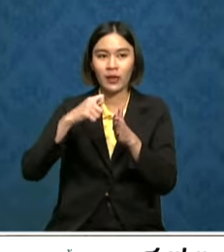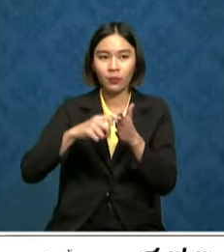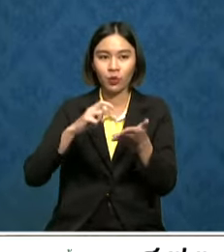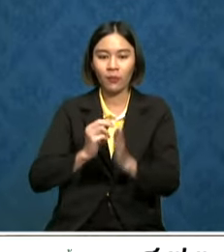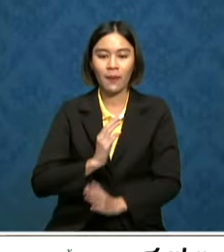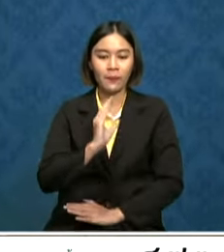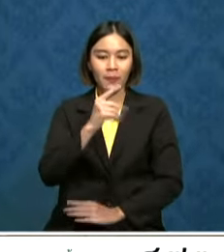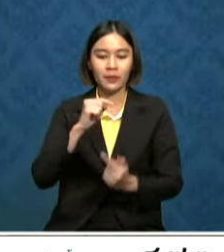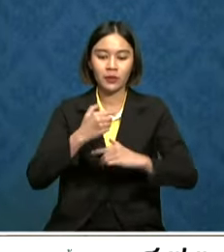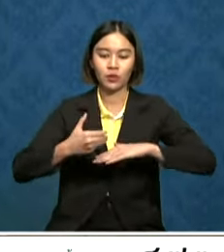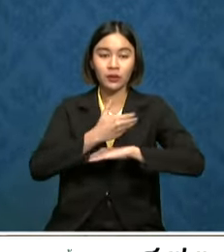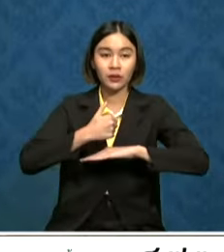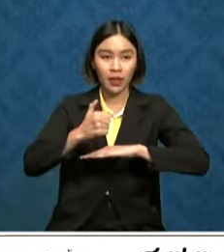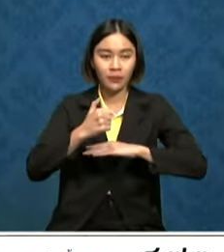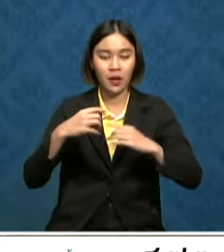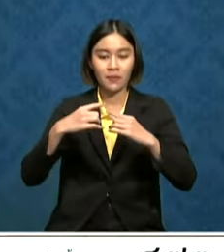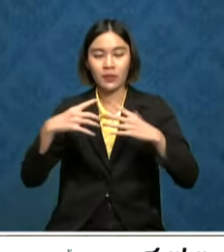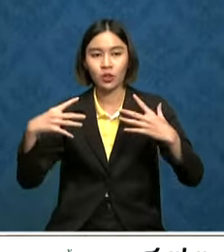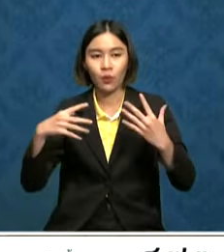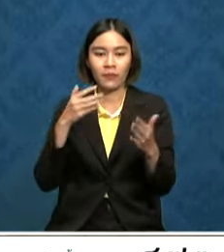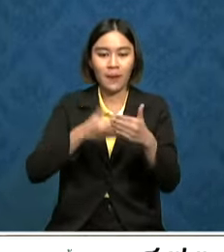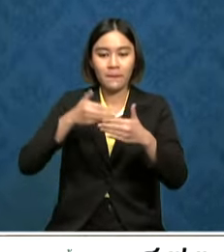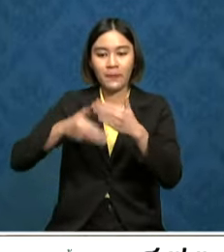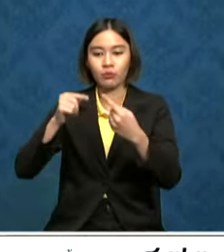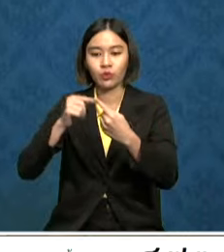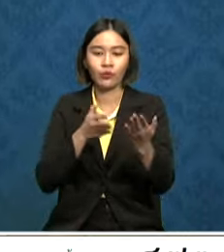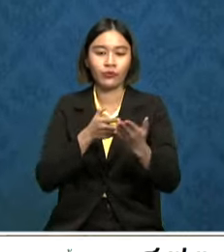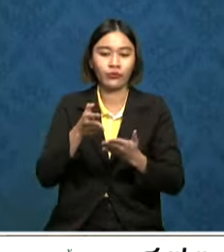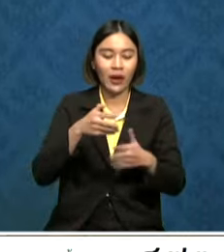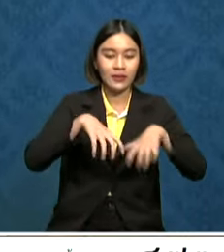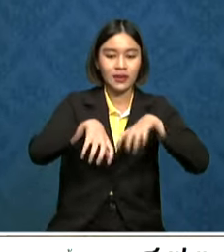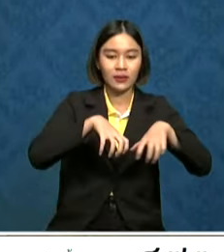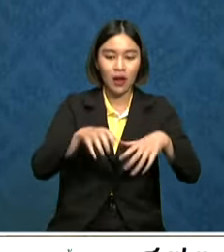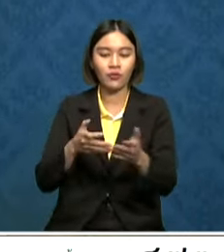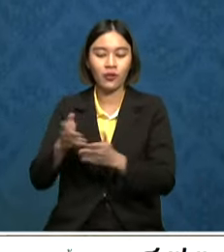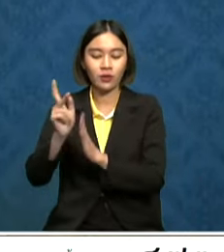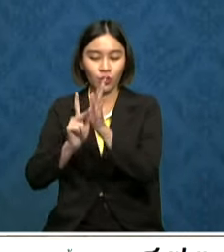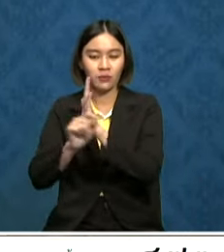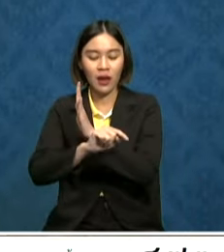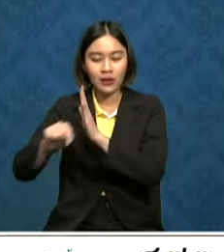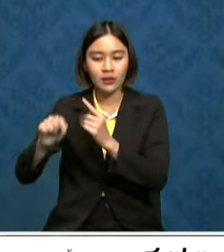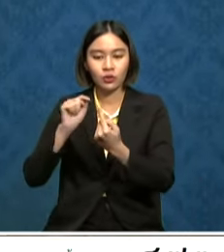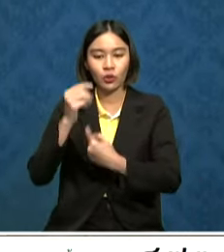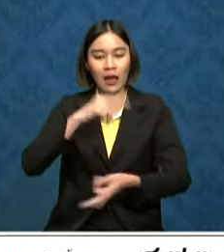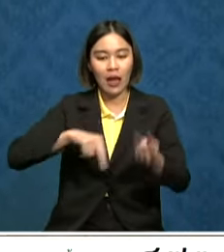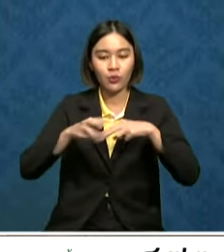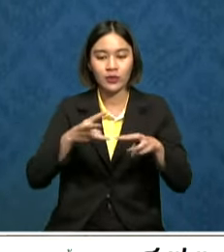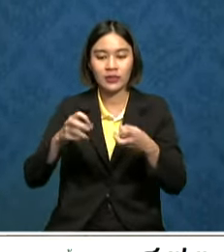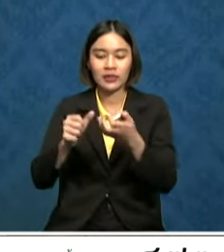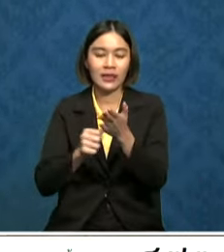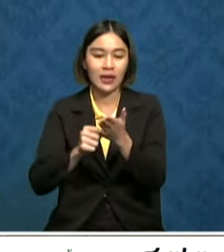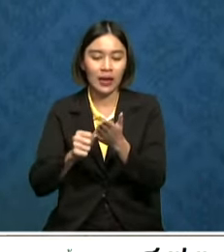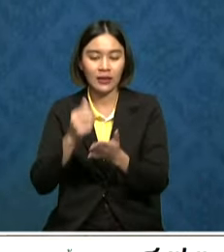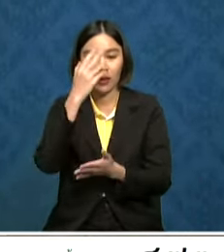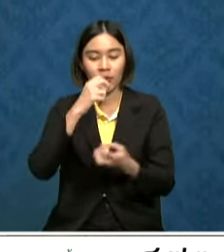เสถียรภาพทางการเมืองขัดขวางศักยภาพของฝ่ายบริหารและฝ่ายนิติบัญญัติในการที่จะหาทางออกให้